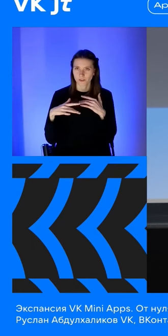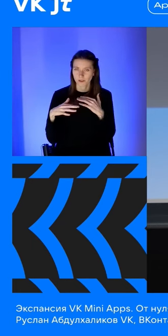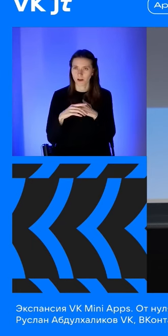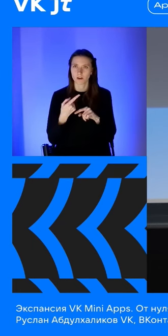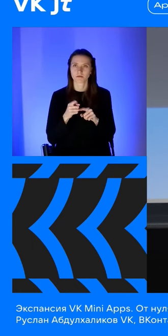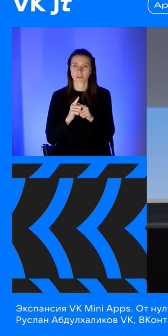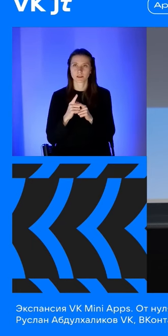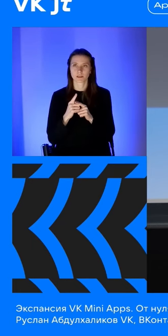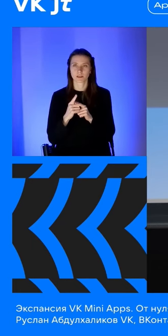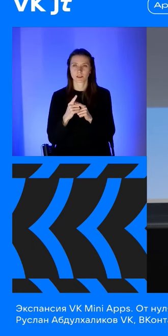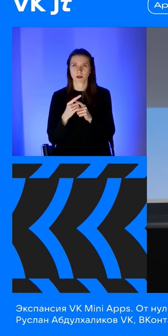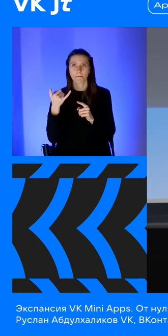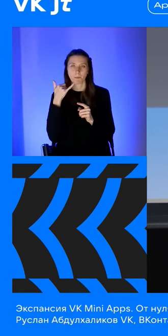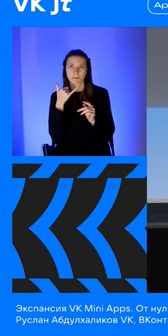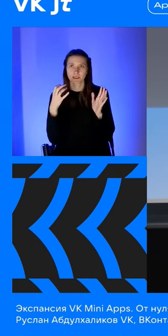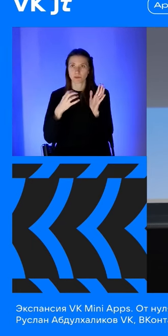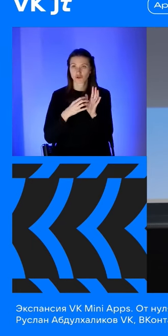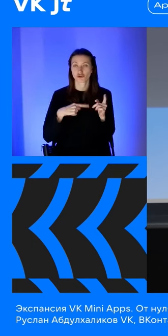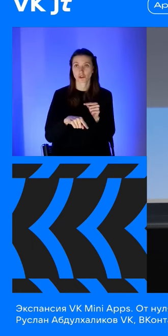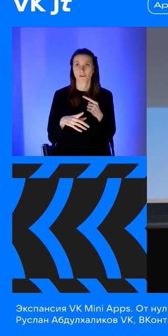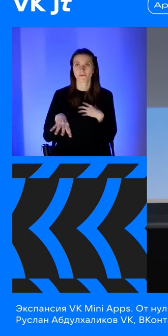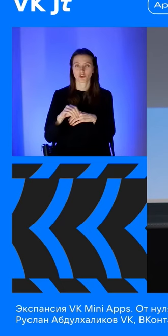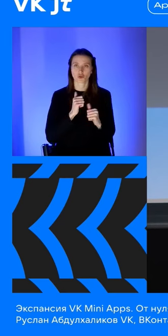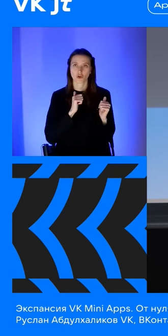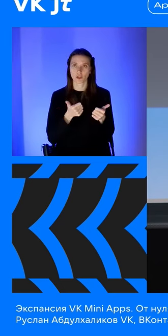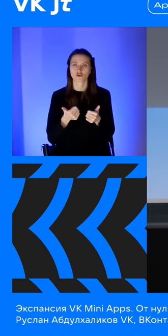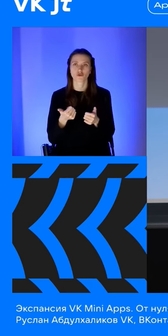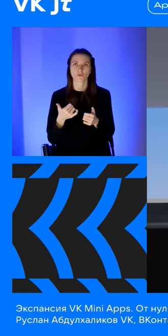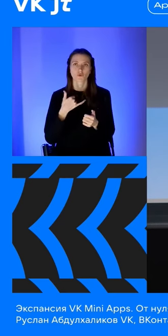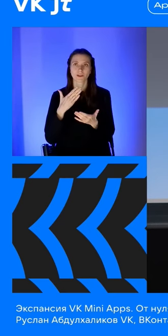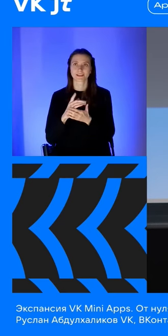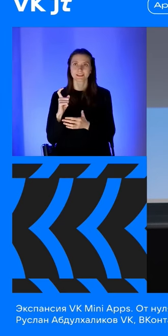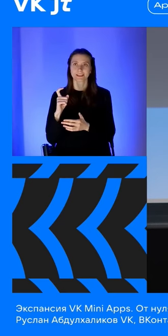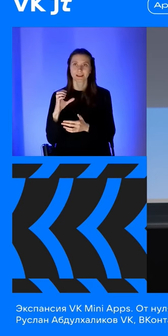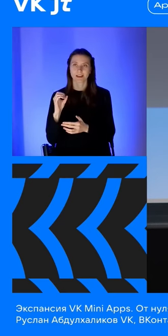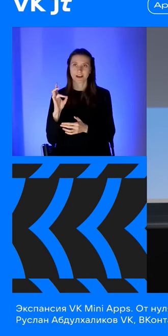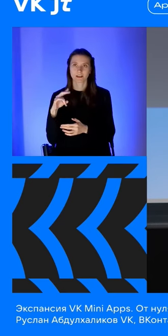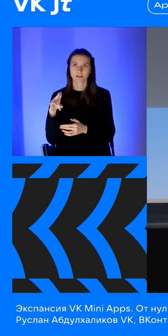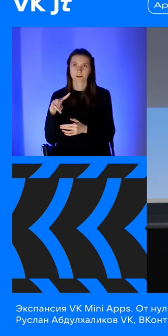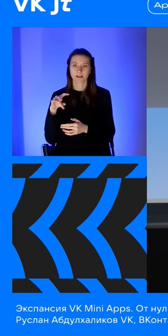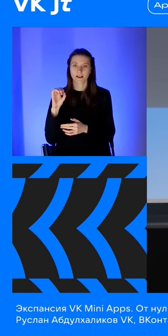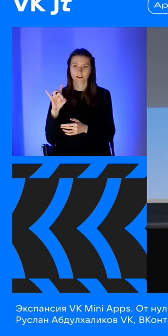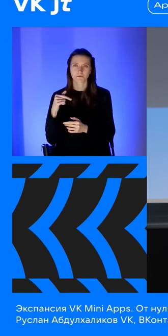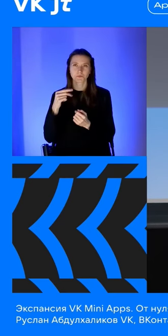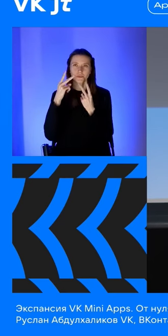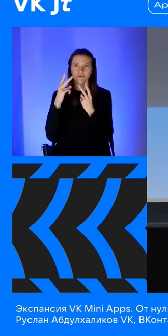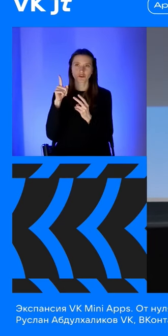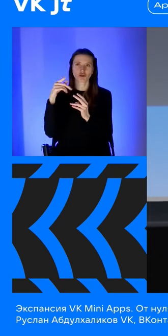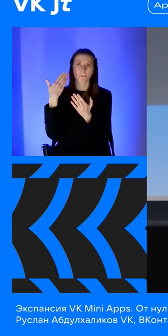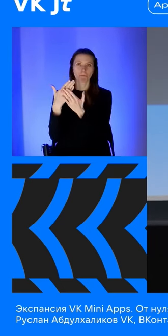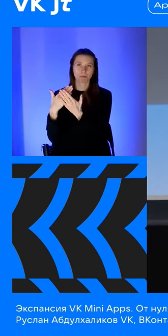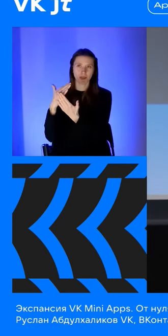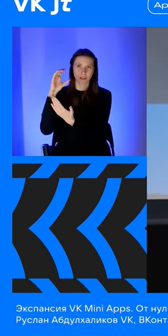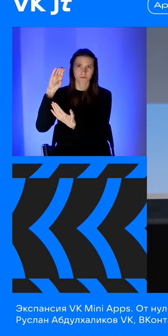точки зрения, то есть как это работает. Смотри, значит, у нас есть хендлеры. Вот если ты видишь их название сейчас, вот примеры таких